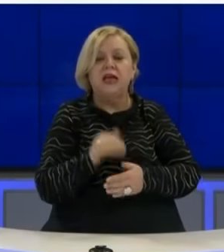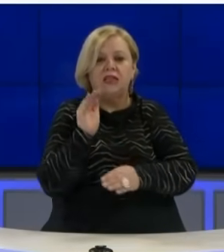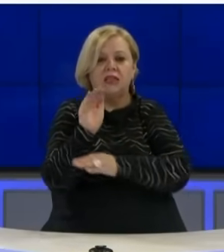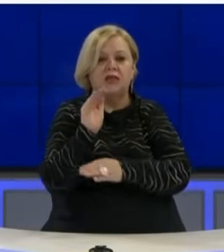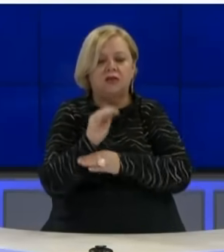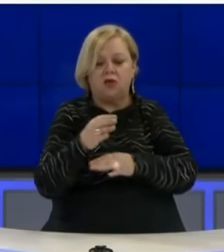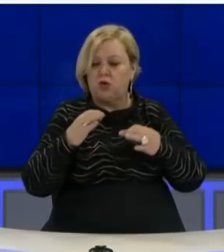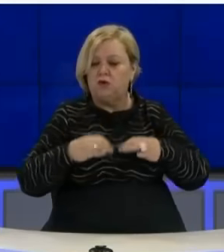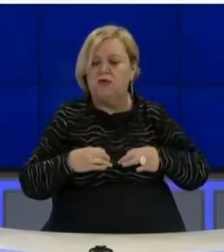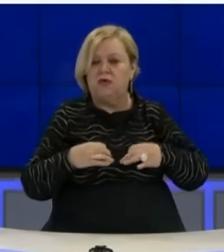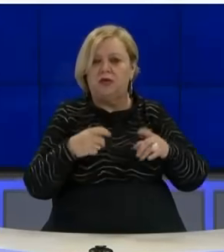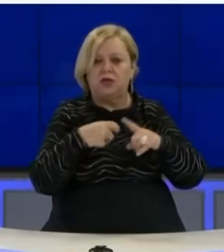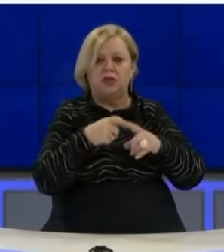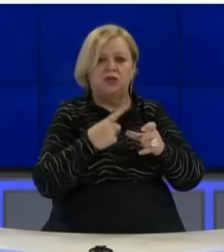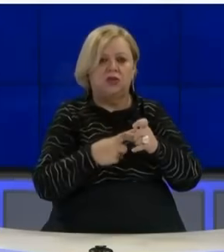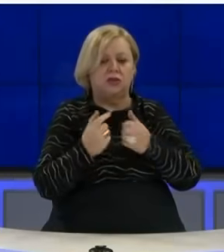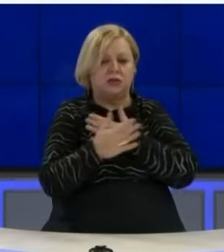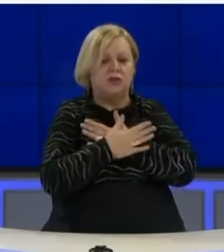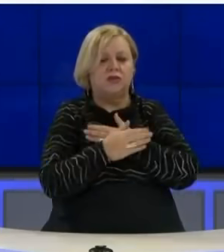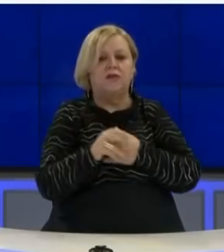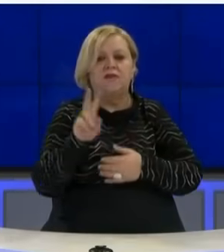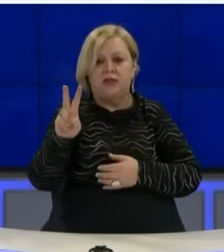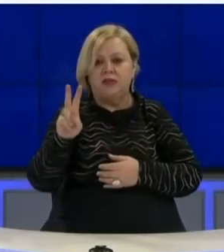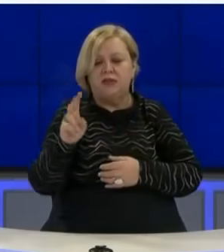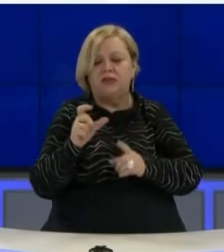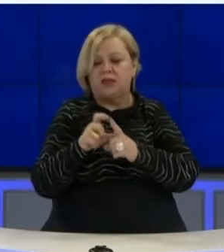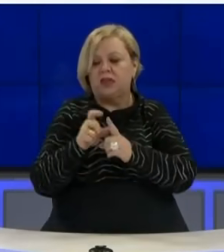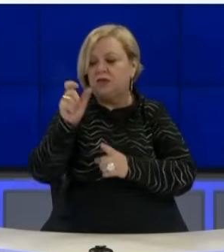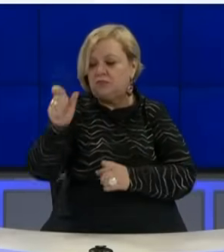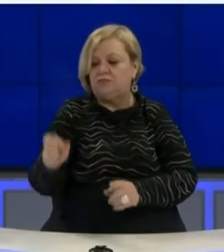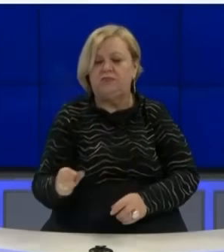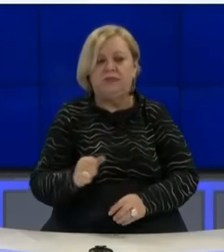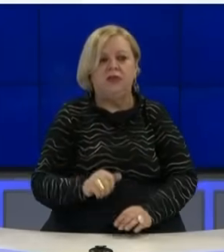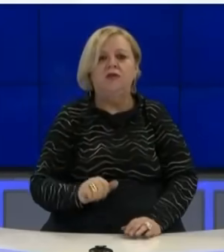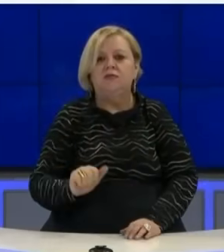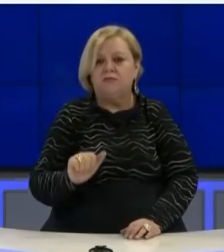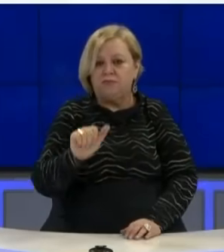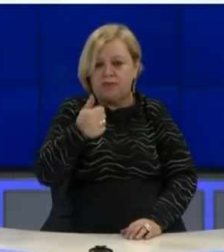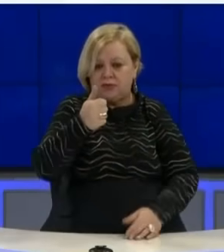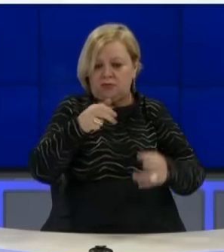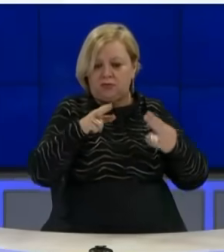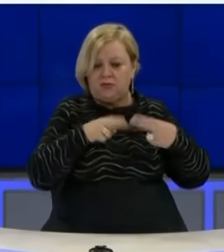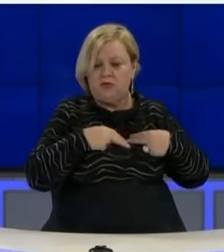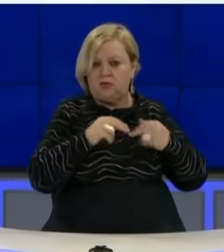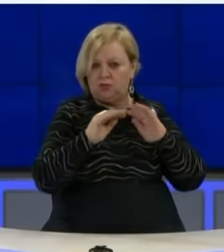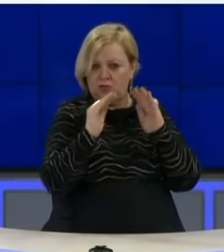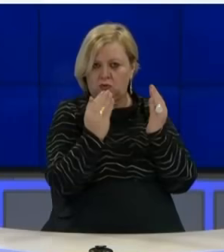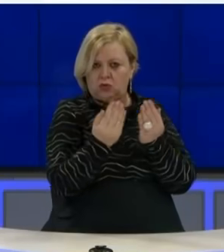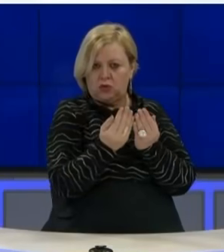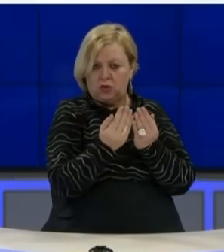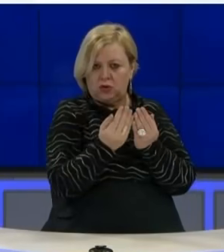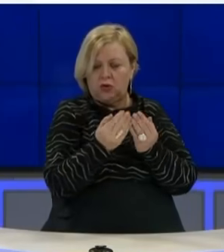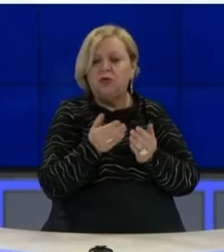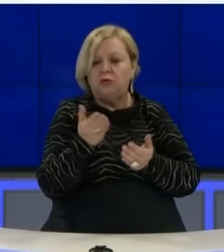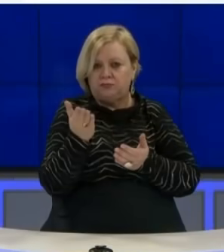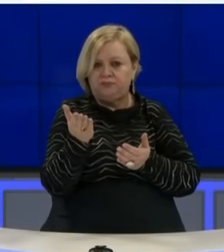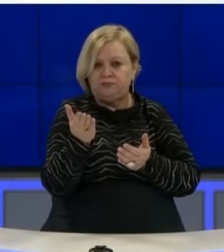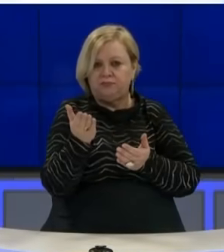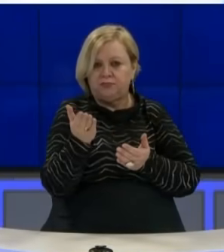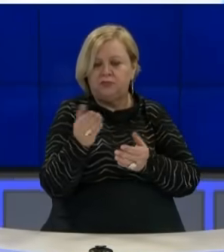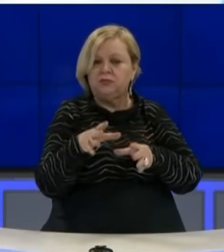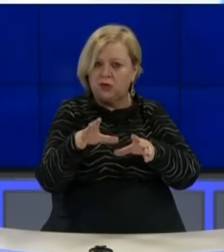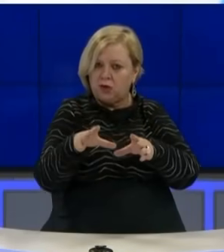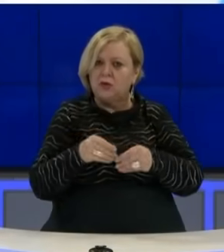së kryetarës së KQZ-s Valdete Daka. Detyra e parë e zyrës, pra zyra është ajo e cila i